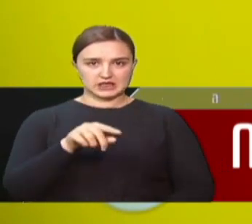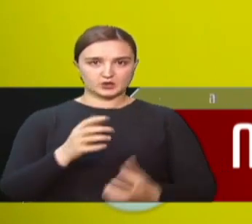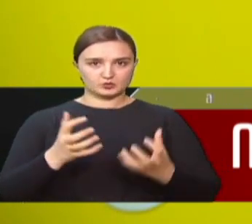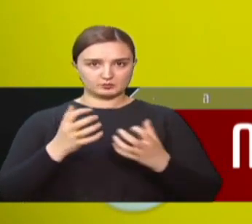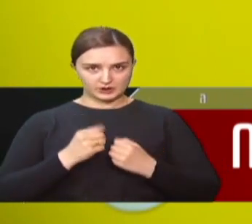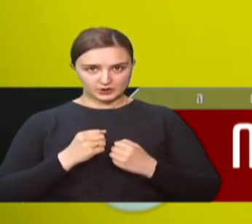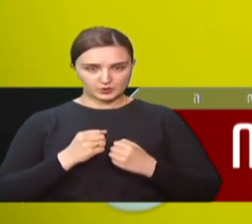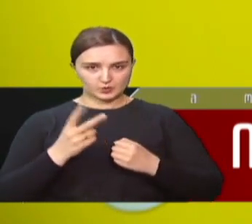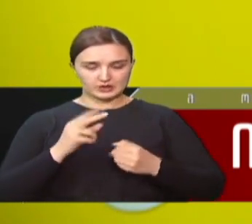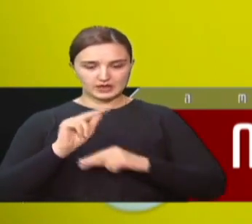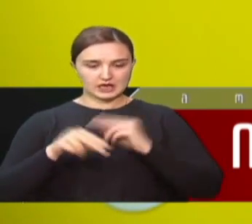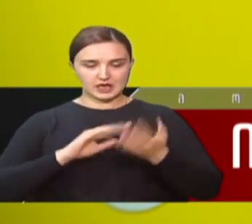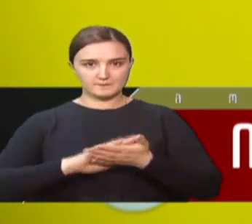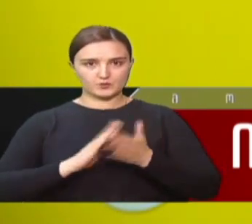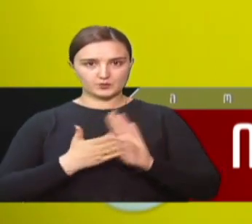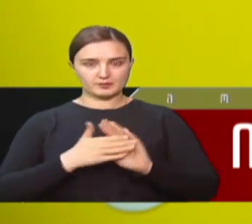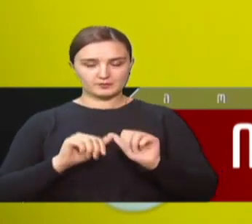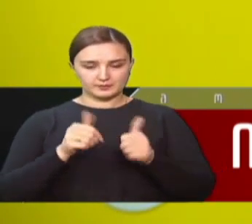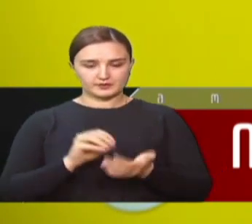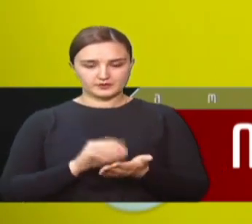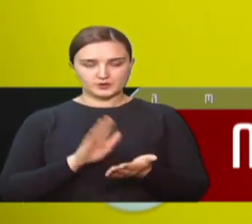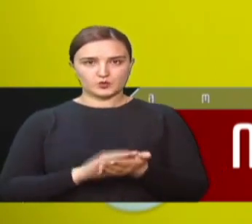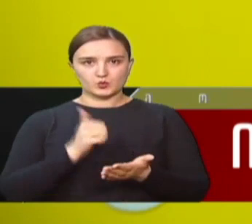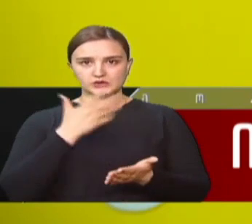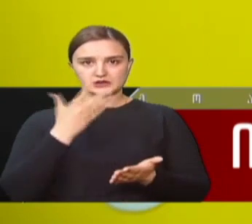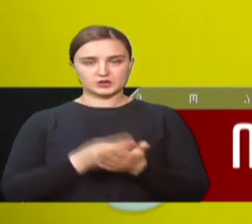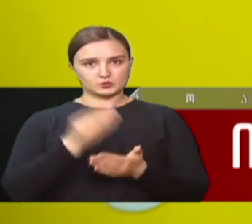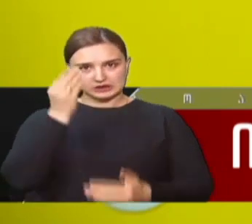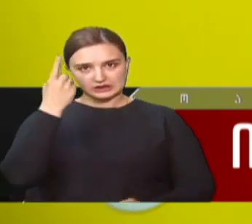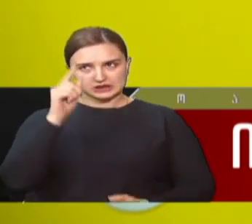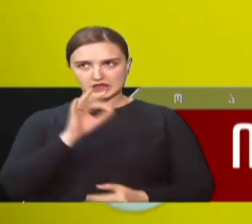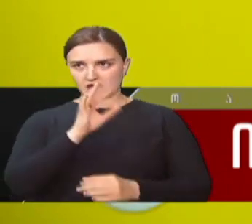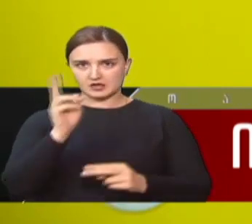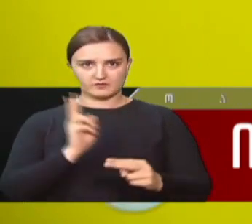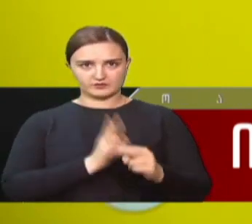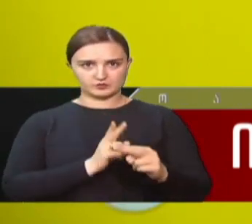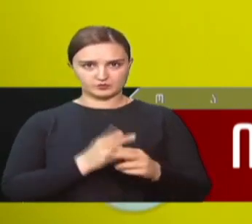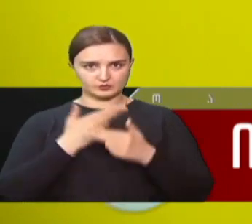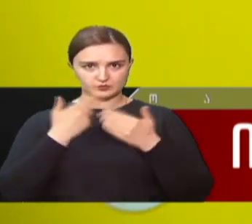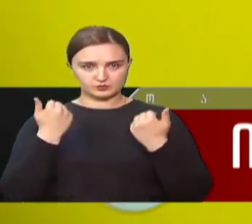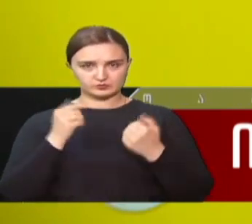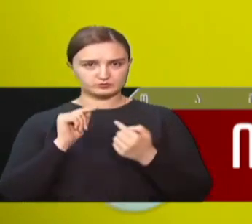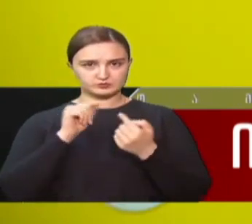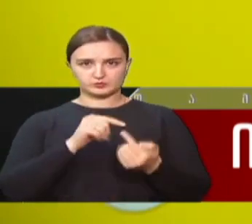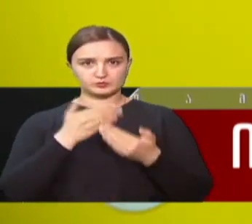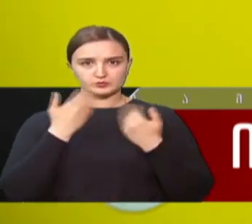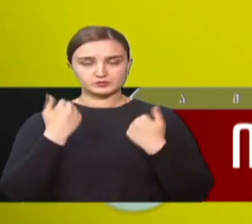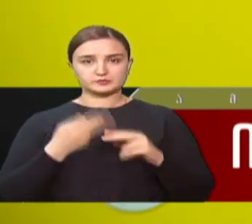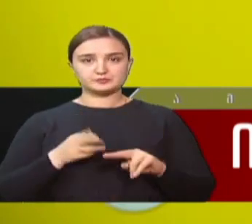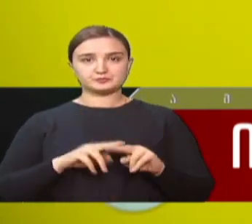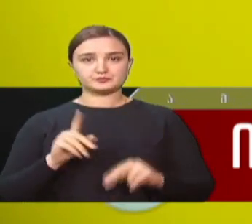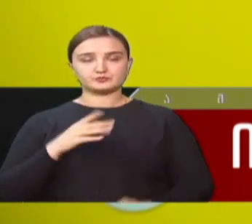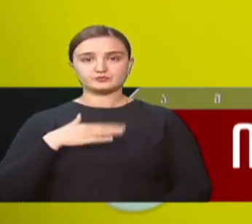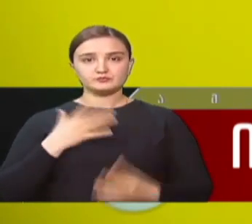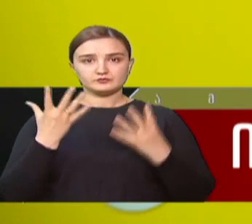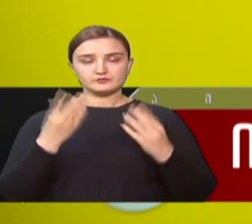მიიღო, გაეფორმებინა როგორც საკუთარი ინიციატივა. არავინ არ უშლიდა ხელს და არავინ არ შეეწინააღმდეგებოდა, იმიტომ რომ